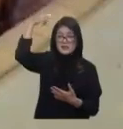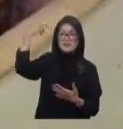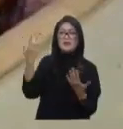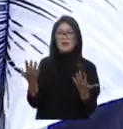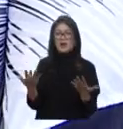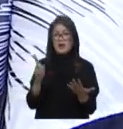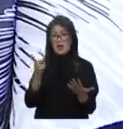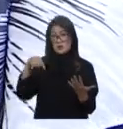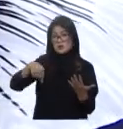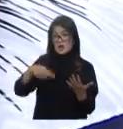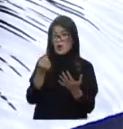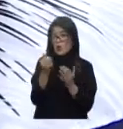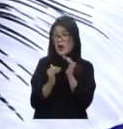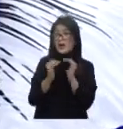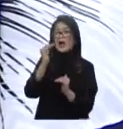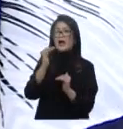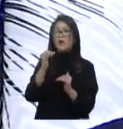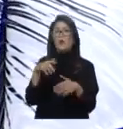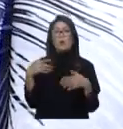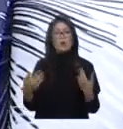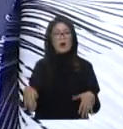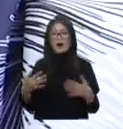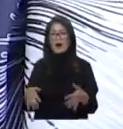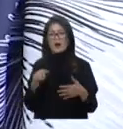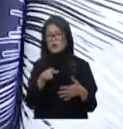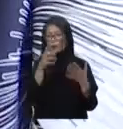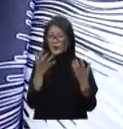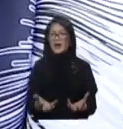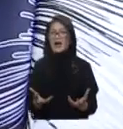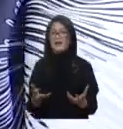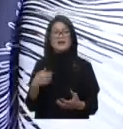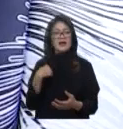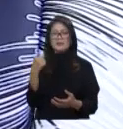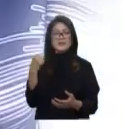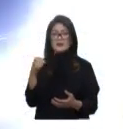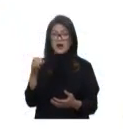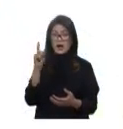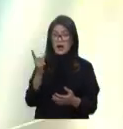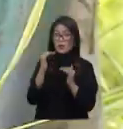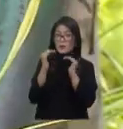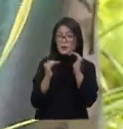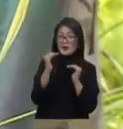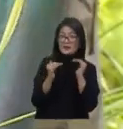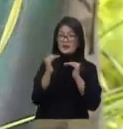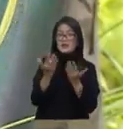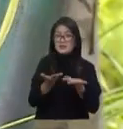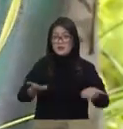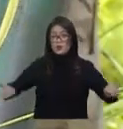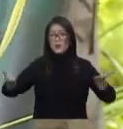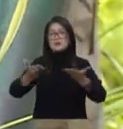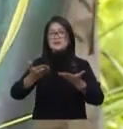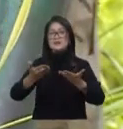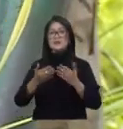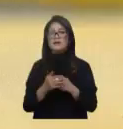lah untuk tahun ini gitu ya. Untuk tahun selanjutnya ya, kita mesti lihat juga, sesuaikan. Betul gitu.